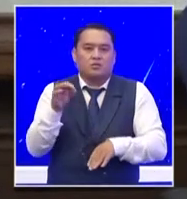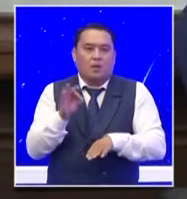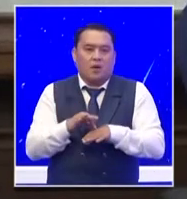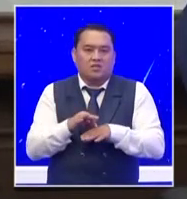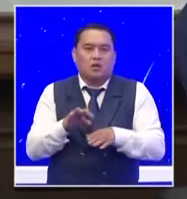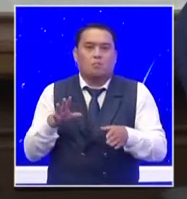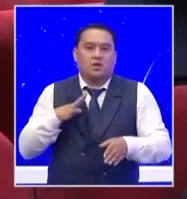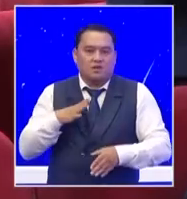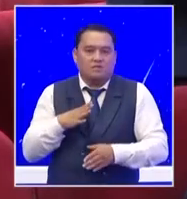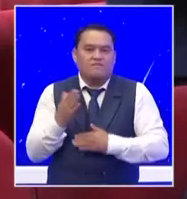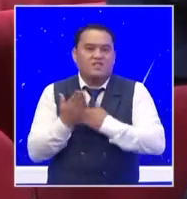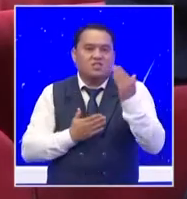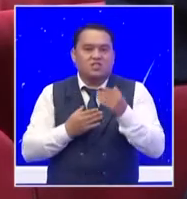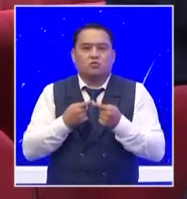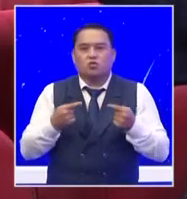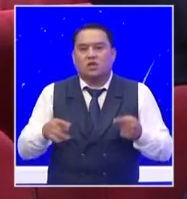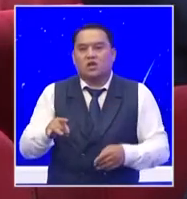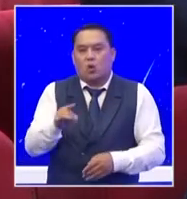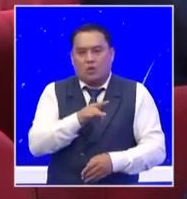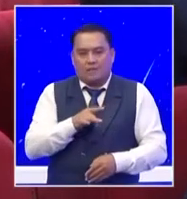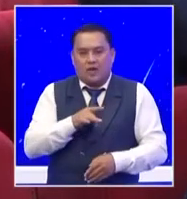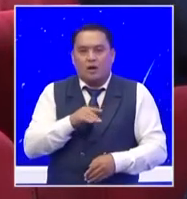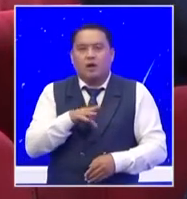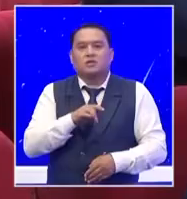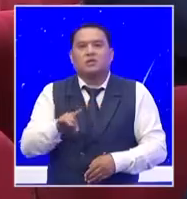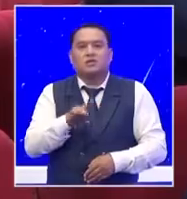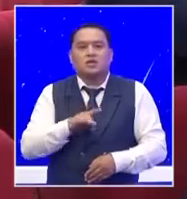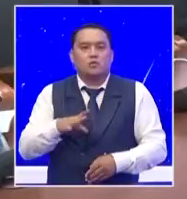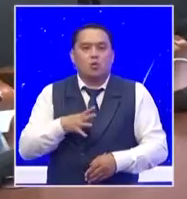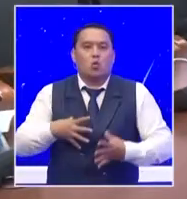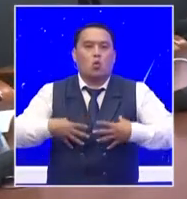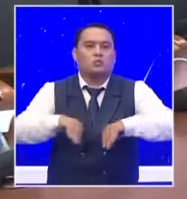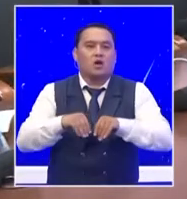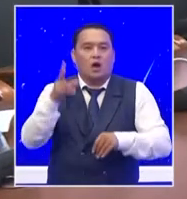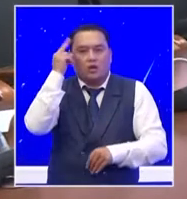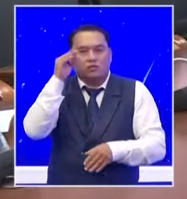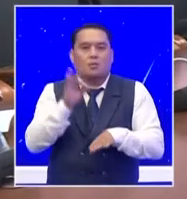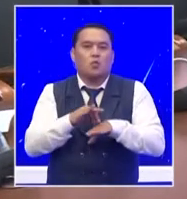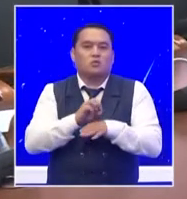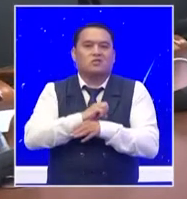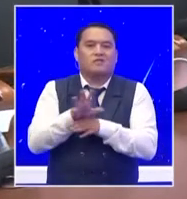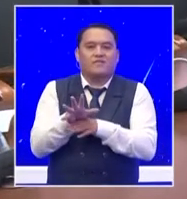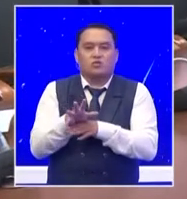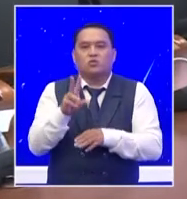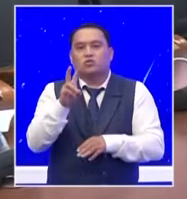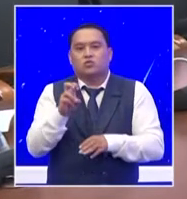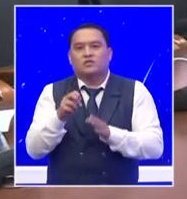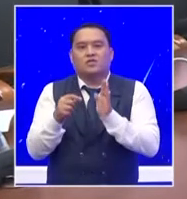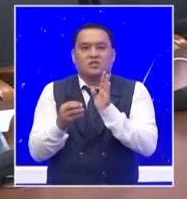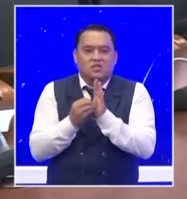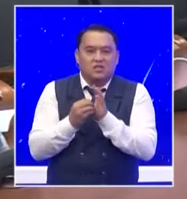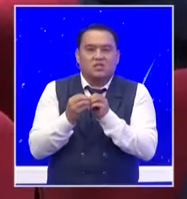пике заболеваемости оказался выше, чем в других регионах. К примеру, в Карасайском районе общее количество зараженных коронавирусом